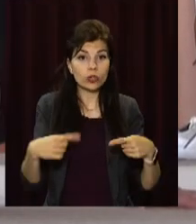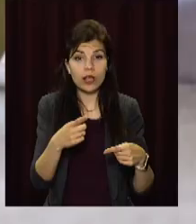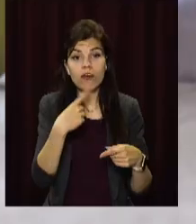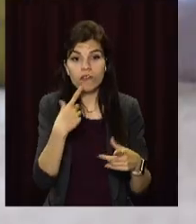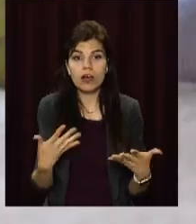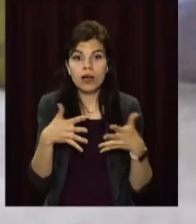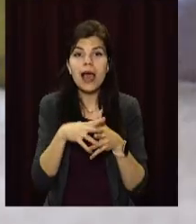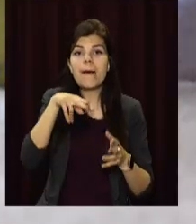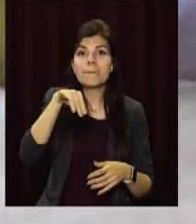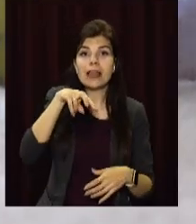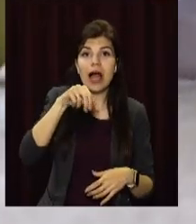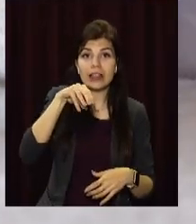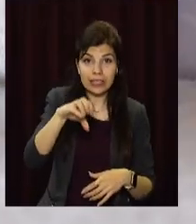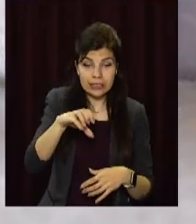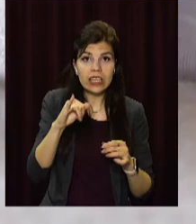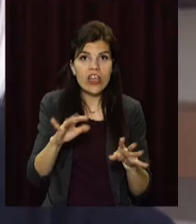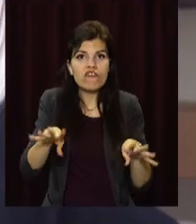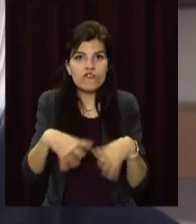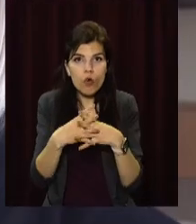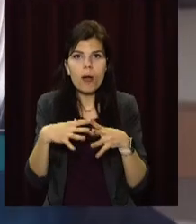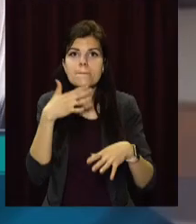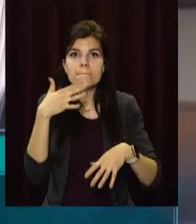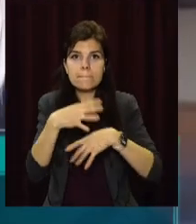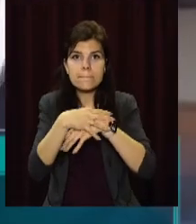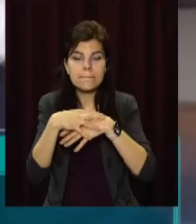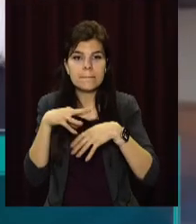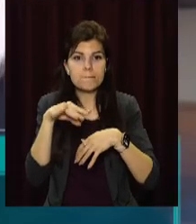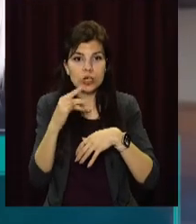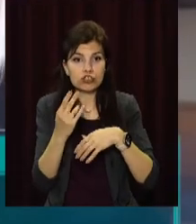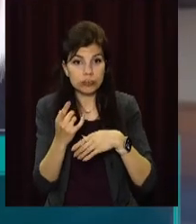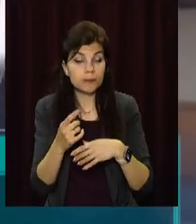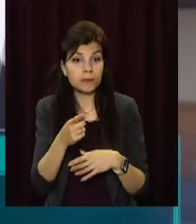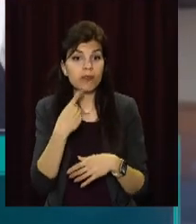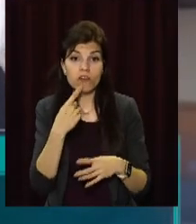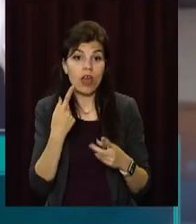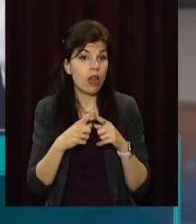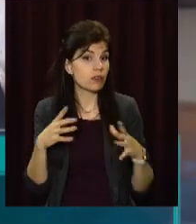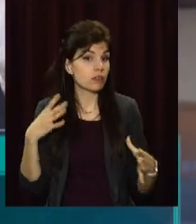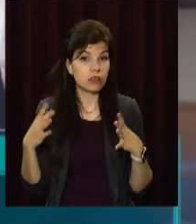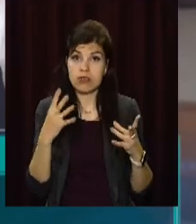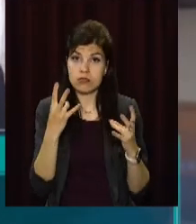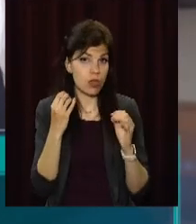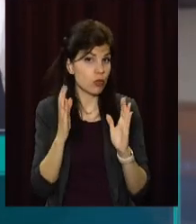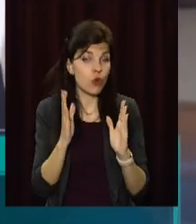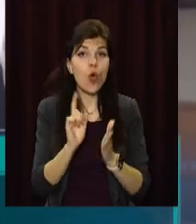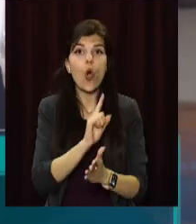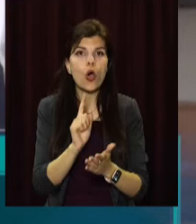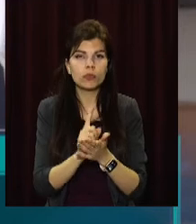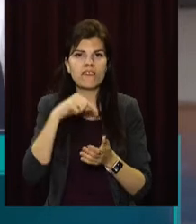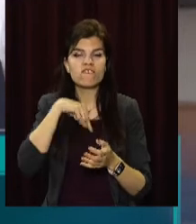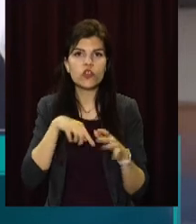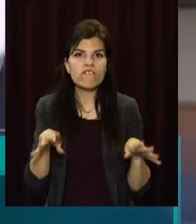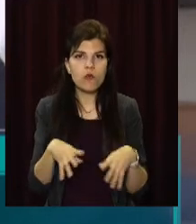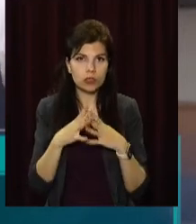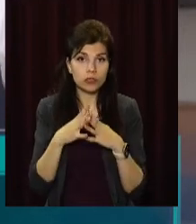поєднала вправи з пілатесу та для відновлення м'язів. Система підготовки спортсмена – це не тільки тренування, це обов'язкове відновлення. І